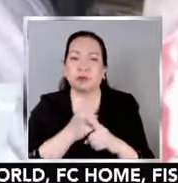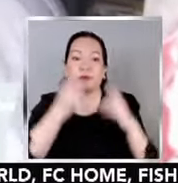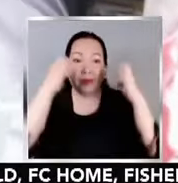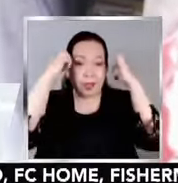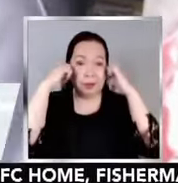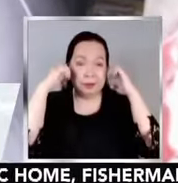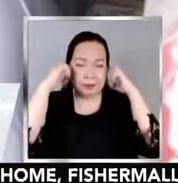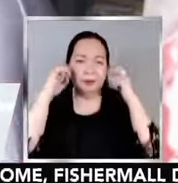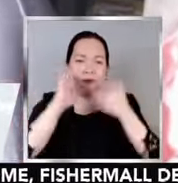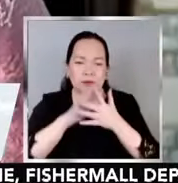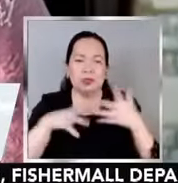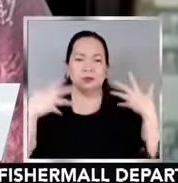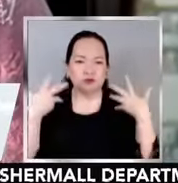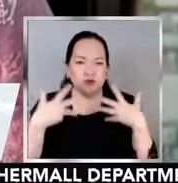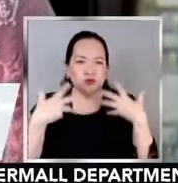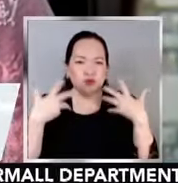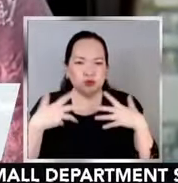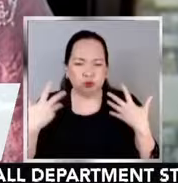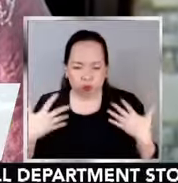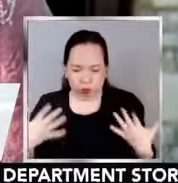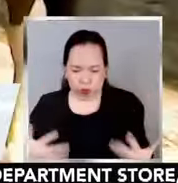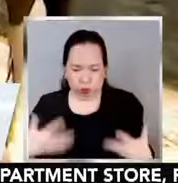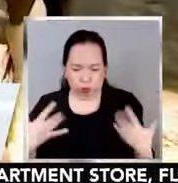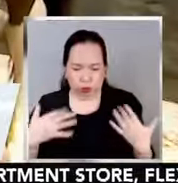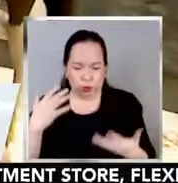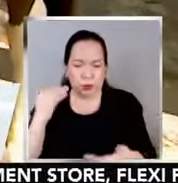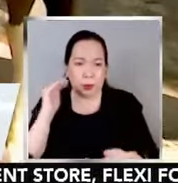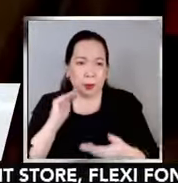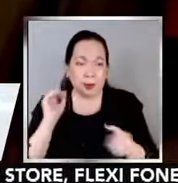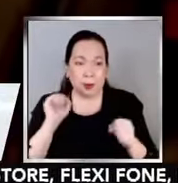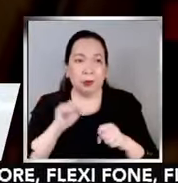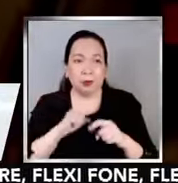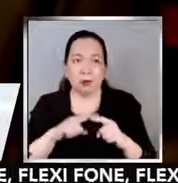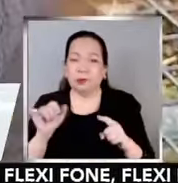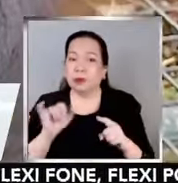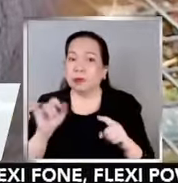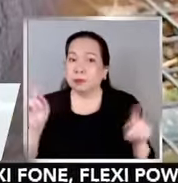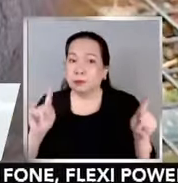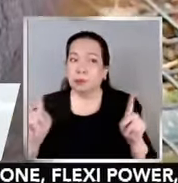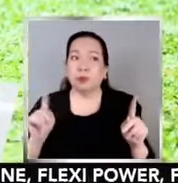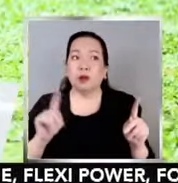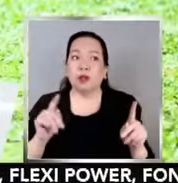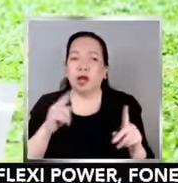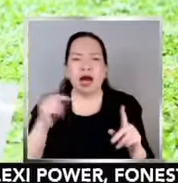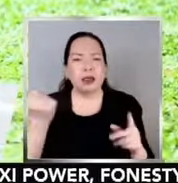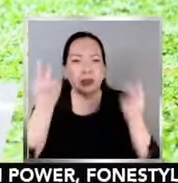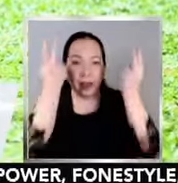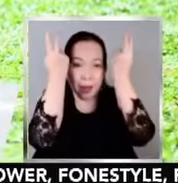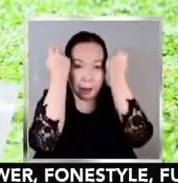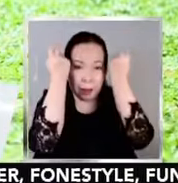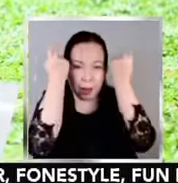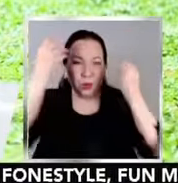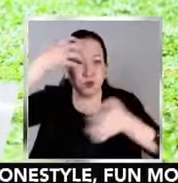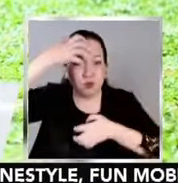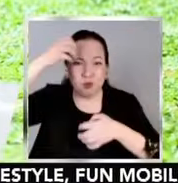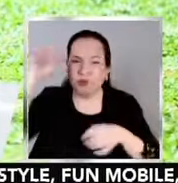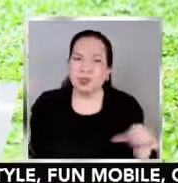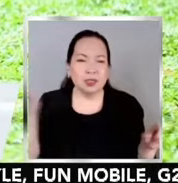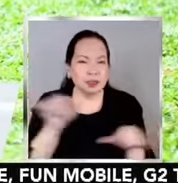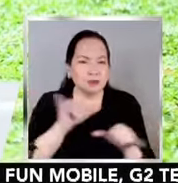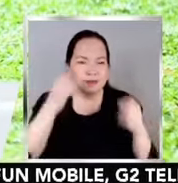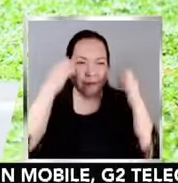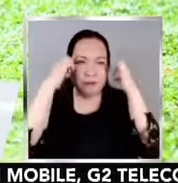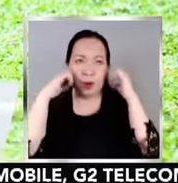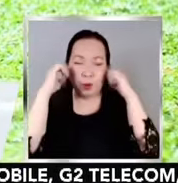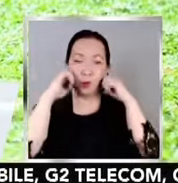off kapag tayo ay nainitan. Maliban sa tao, meron ding ilang mga pinagpapawisan gaya ng kabayo at unggoy. Alam niyo ba ang ating mga alagang aso at pusa ay